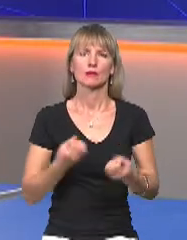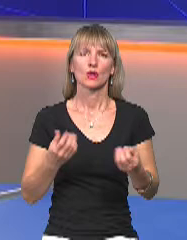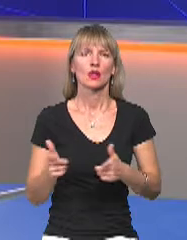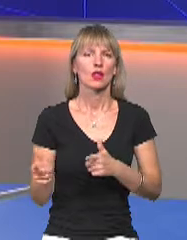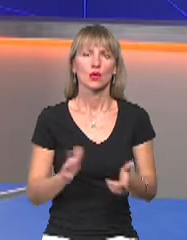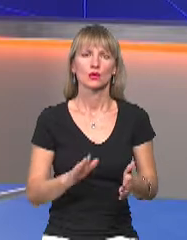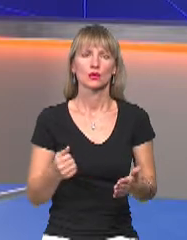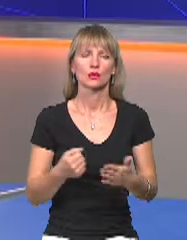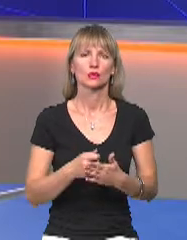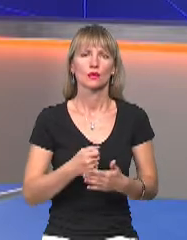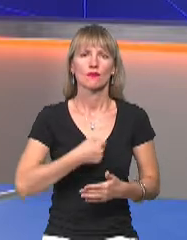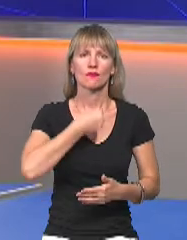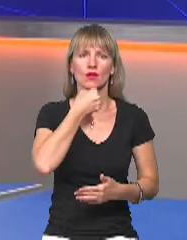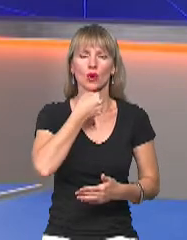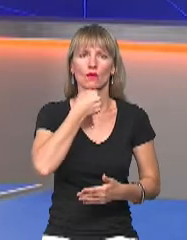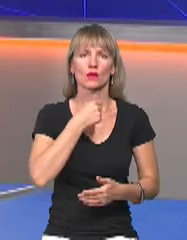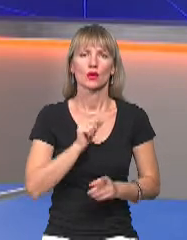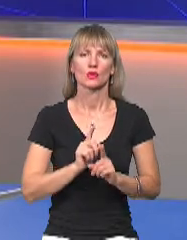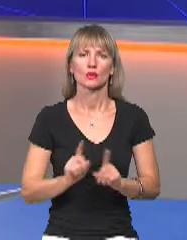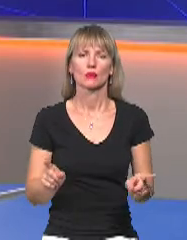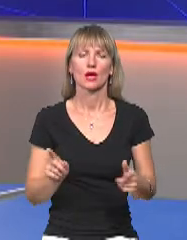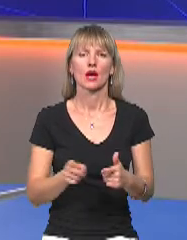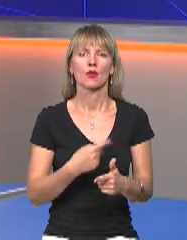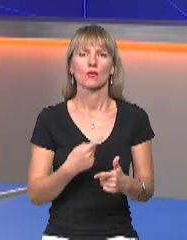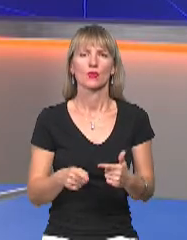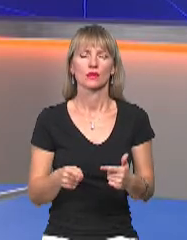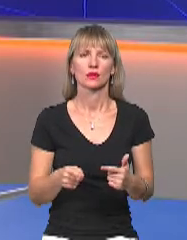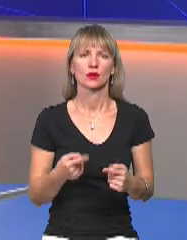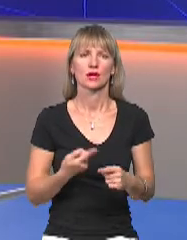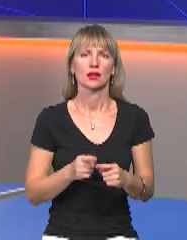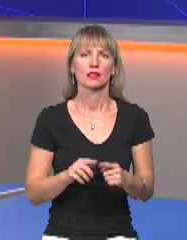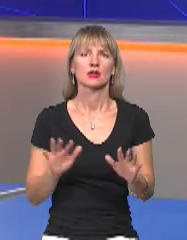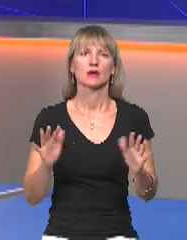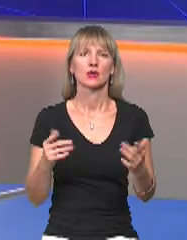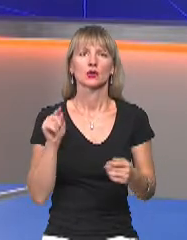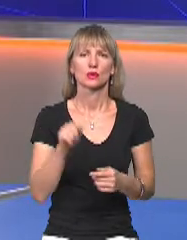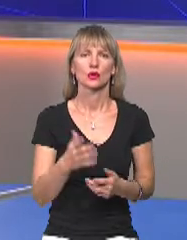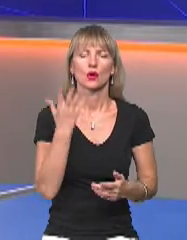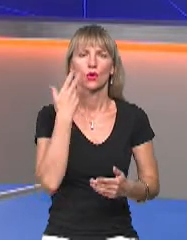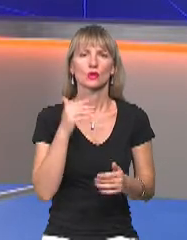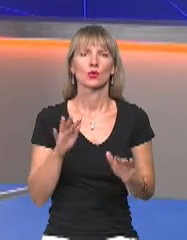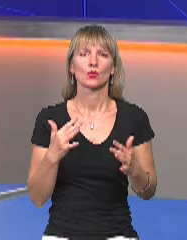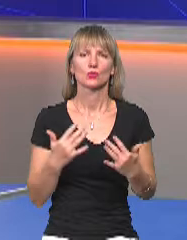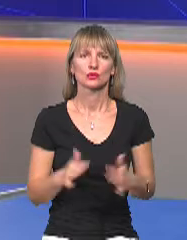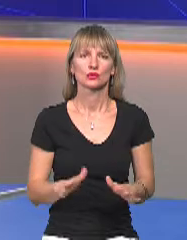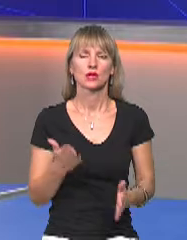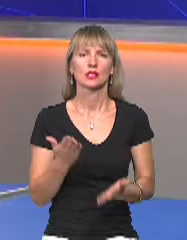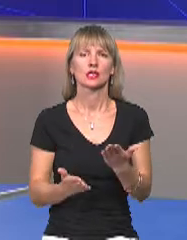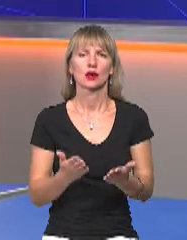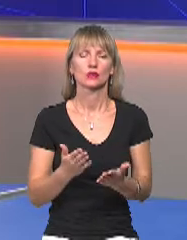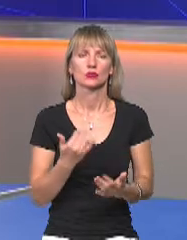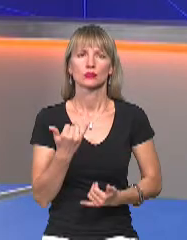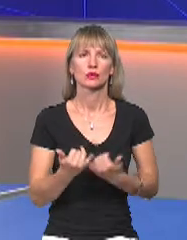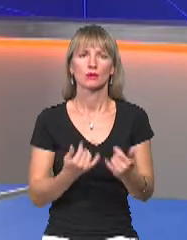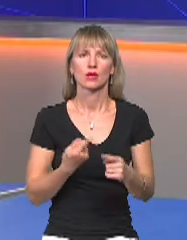готові до вікових особливостей, або це трапляється тоді, коли вже, якщо під опікою,